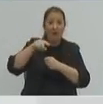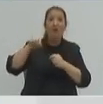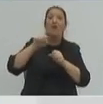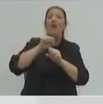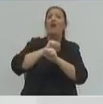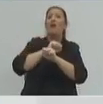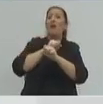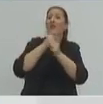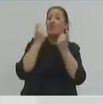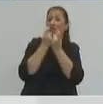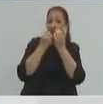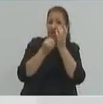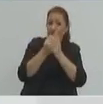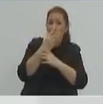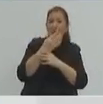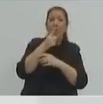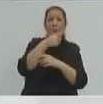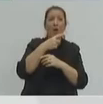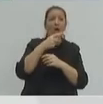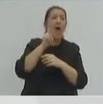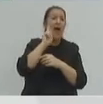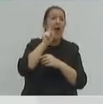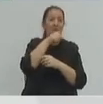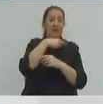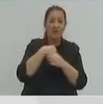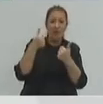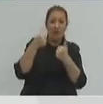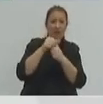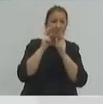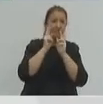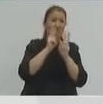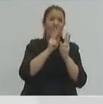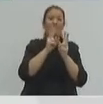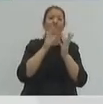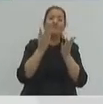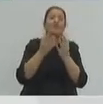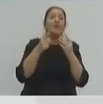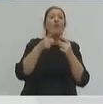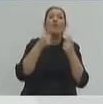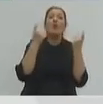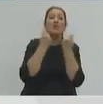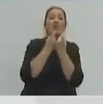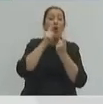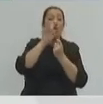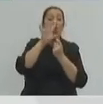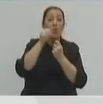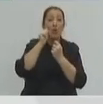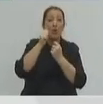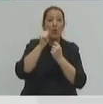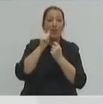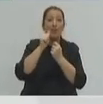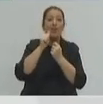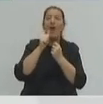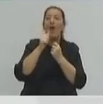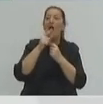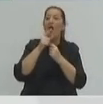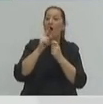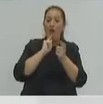saçan yüzünü bir kez daha göstermiştir. Çatışmaların 14. gününde ateşkes ilan edilmesine